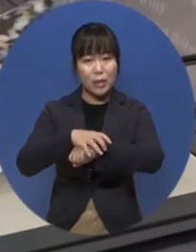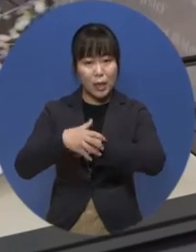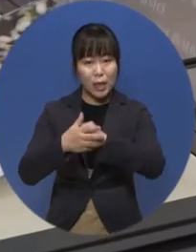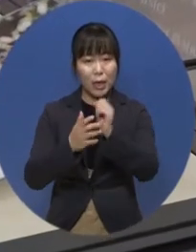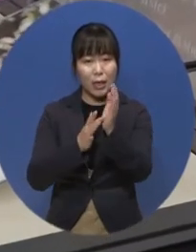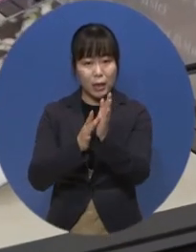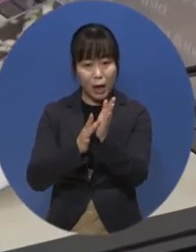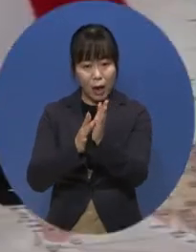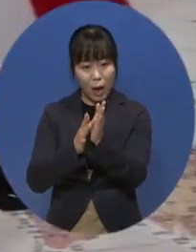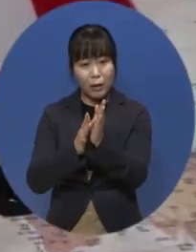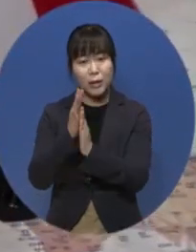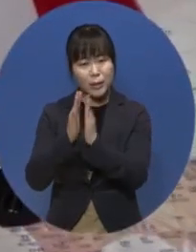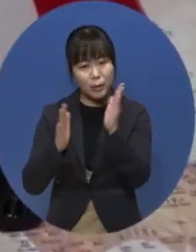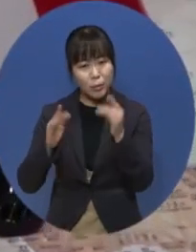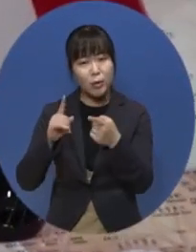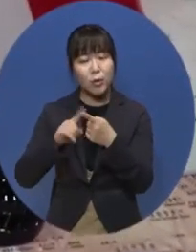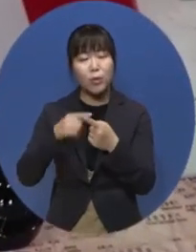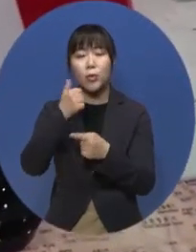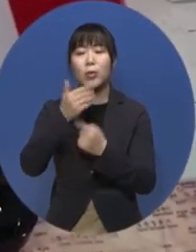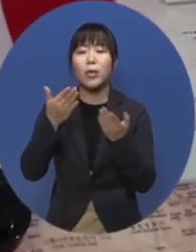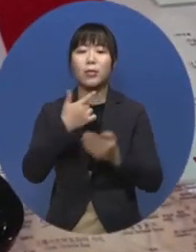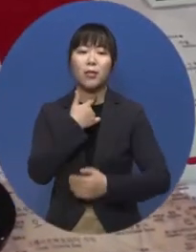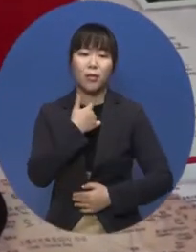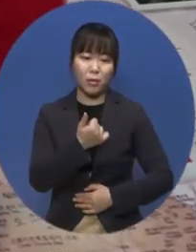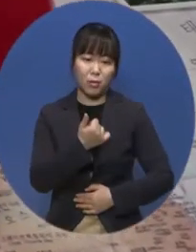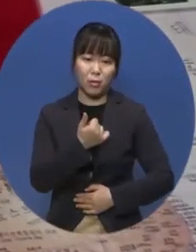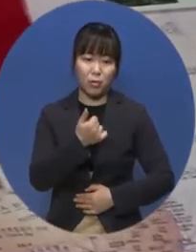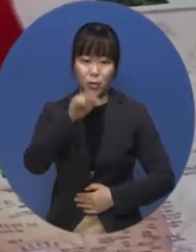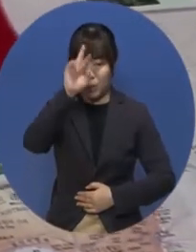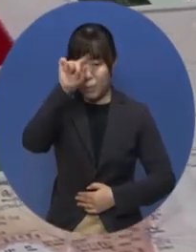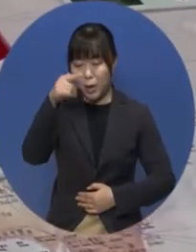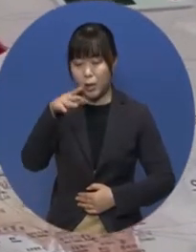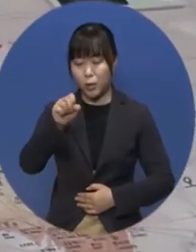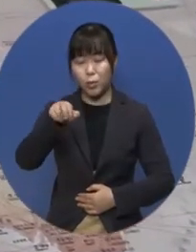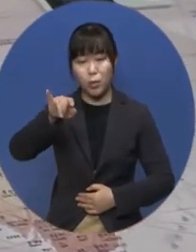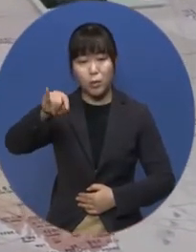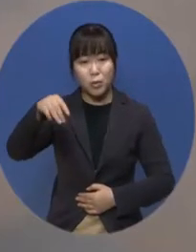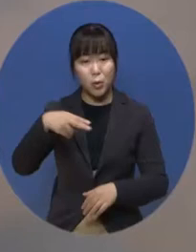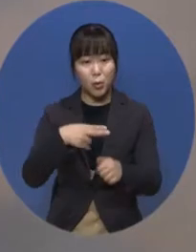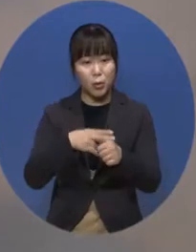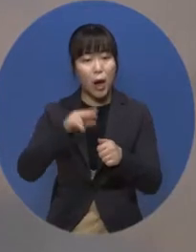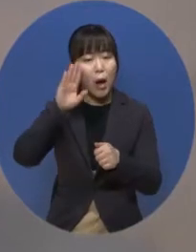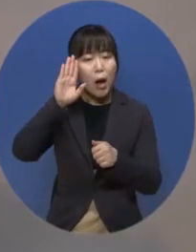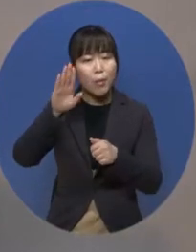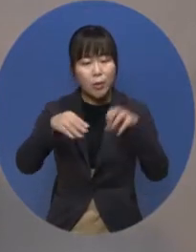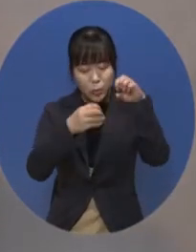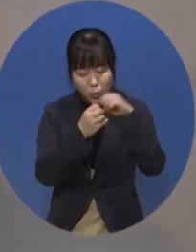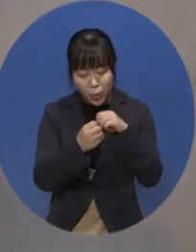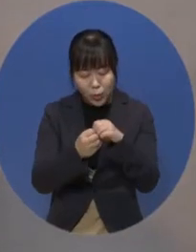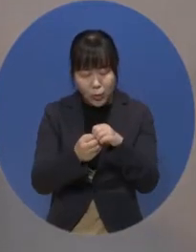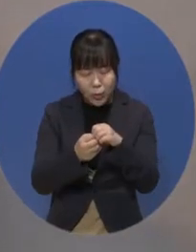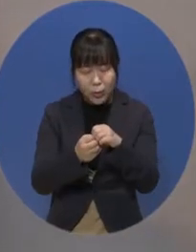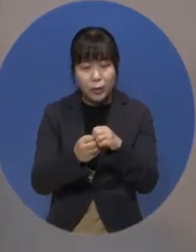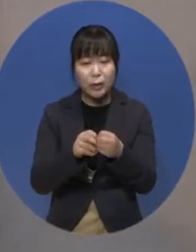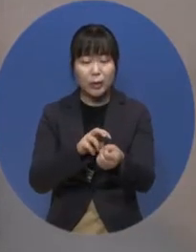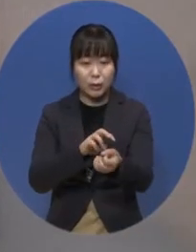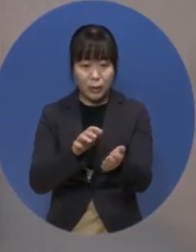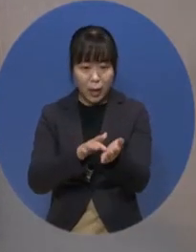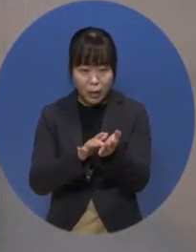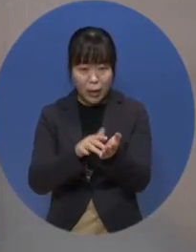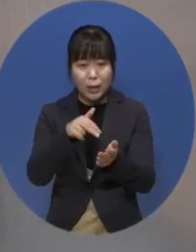약용식물을 소개해 온 순천대학교 박종철 교수는 앞으로 전통의학 이